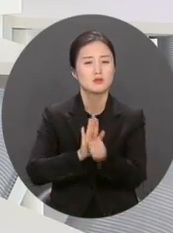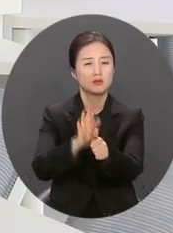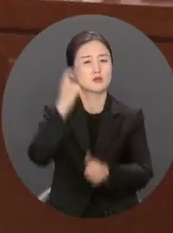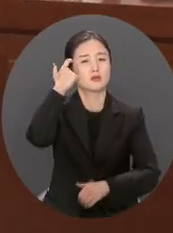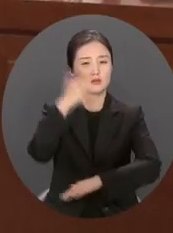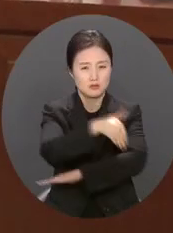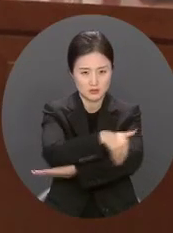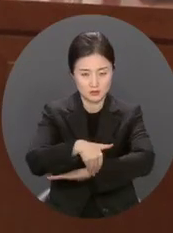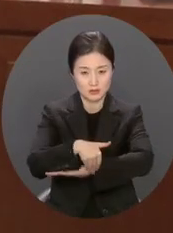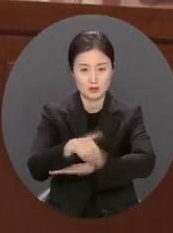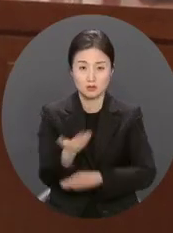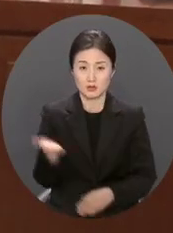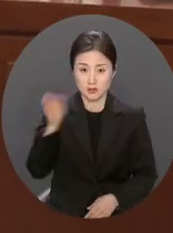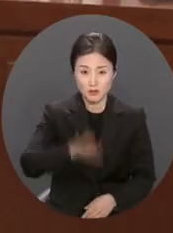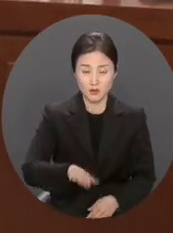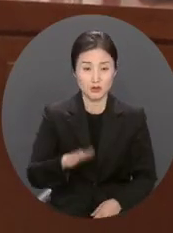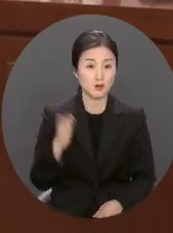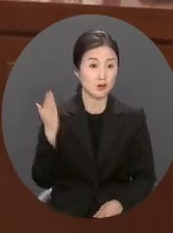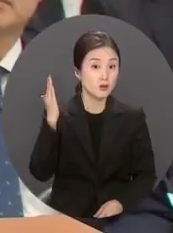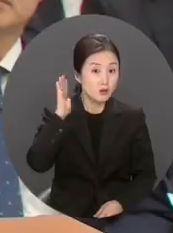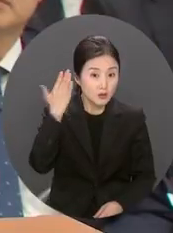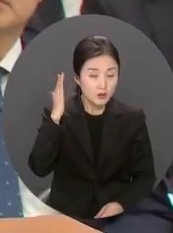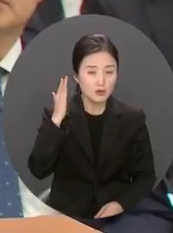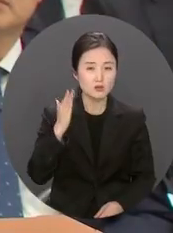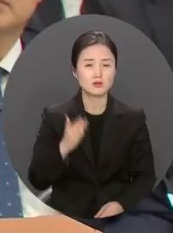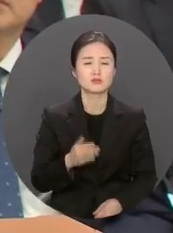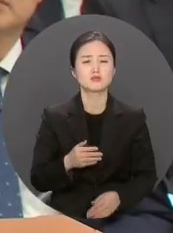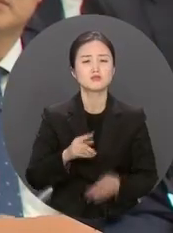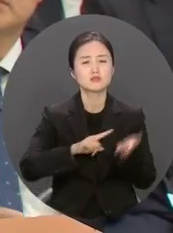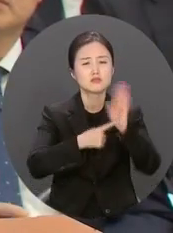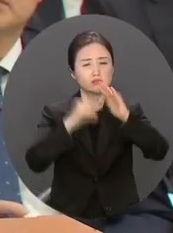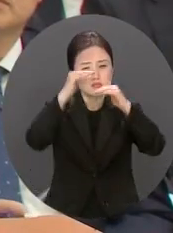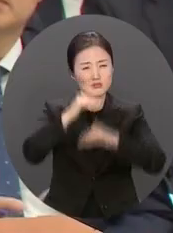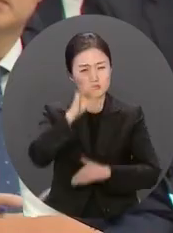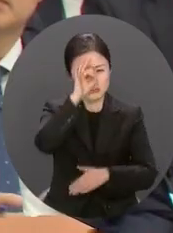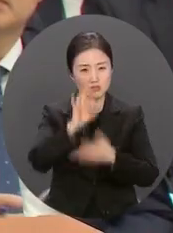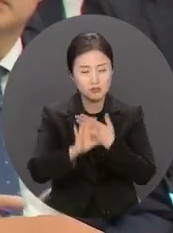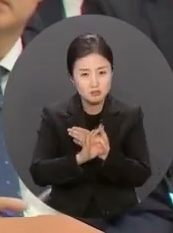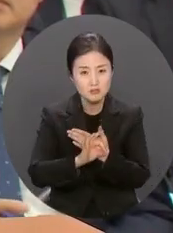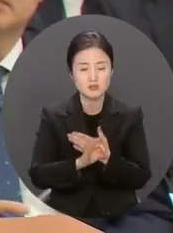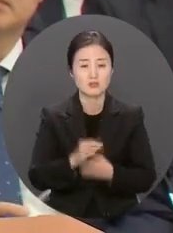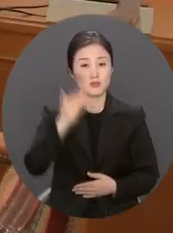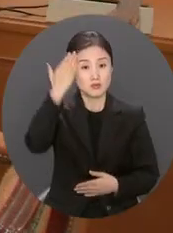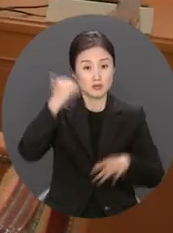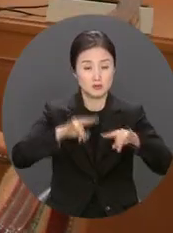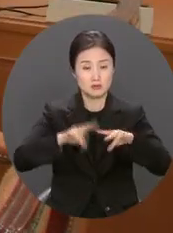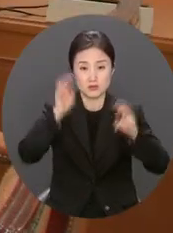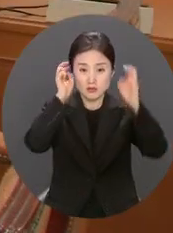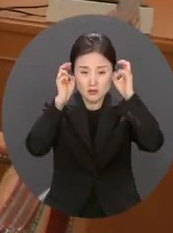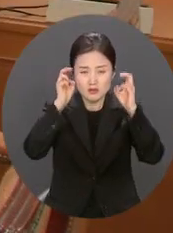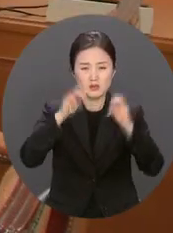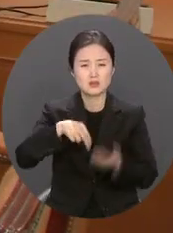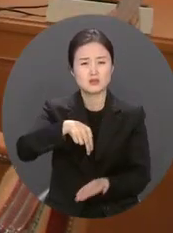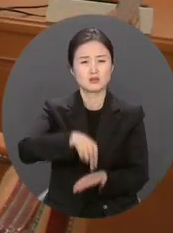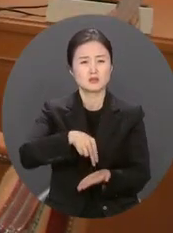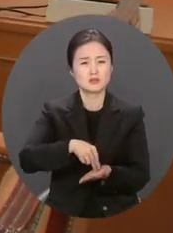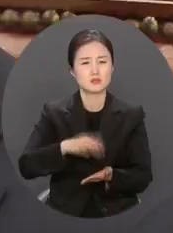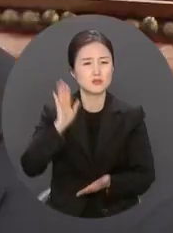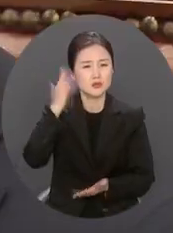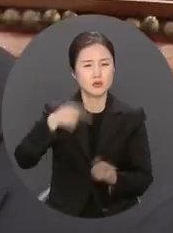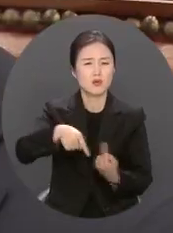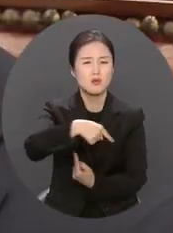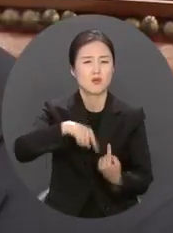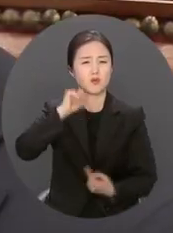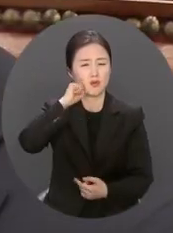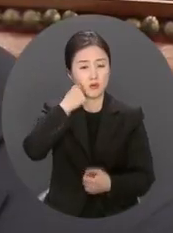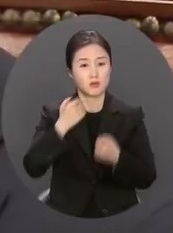것이었습니다. 하지만 최근 이창양 산업통상자원부 장관이 국회에서 한전 상황이 워낙 어렵기 때문에 출연을